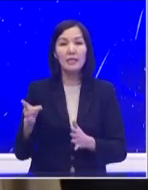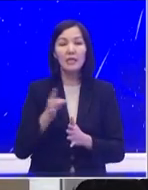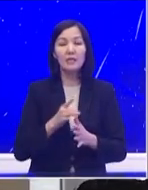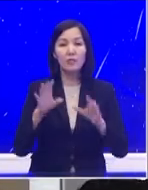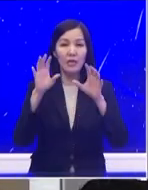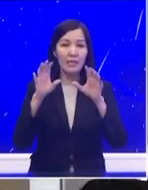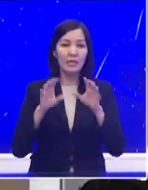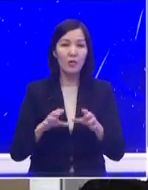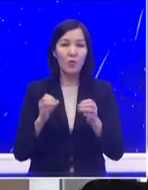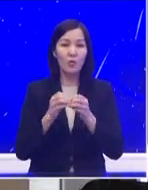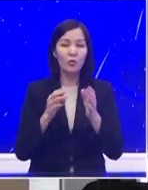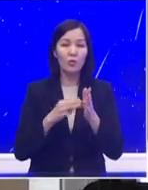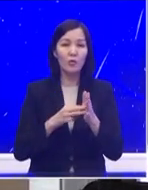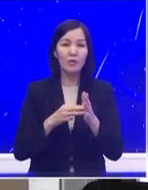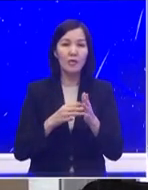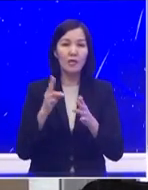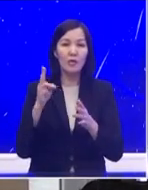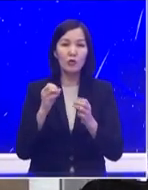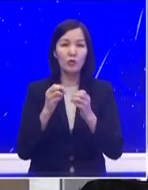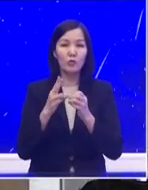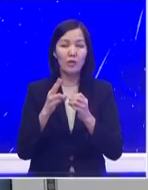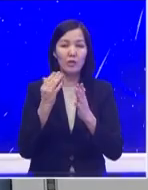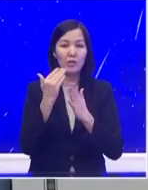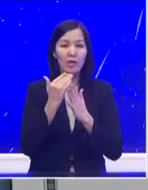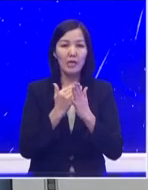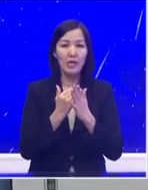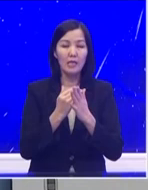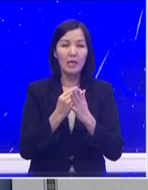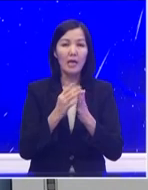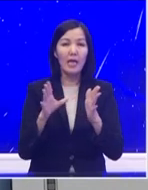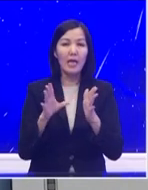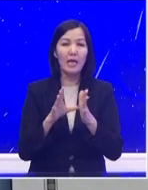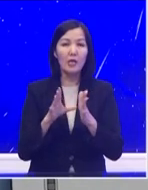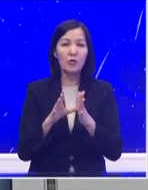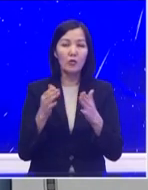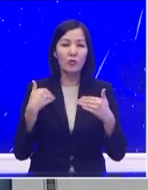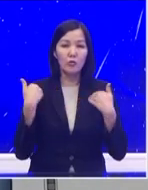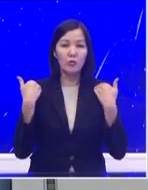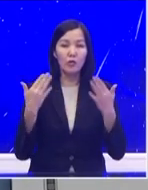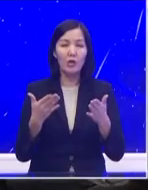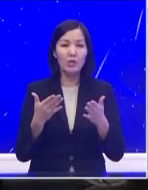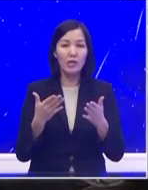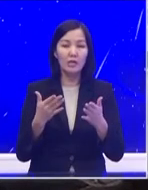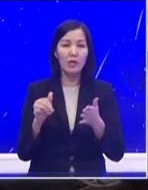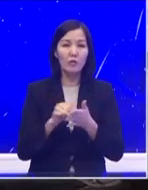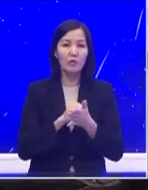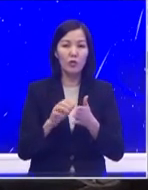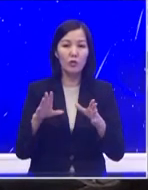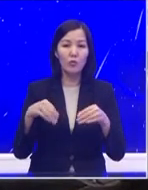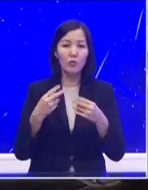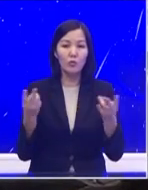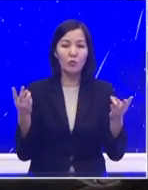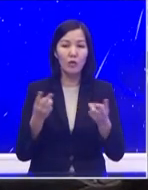кодексінің 19-212 бабына сәйкес салықтық есепті электрондық түрде сұнған жағдайда ғана құжаттарды өткізу